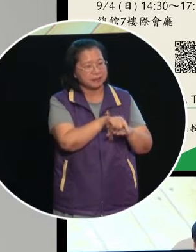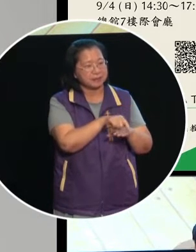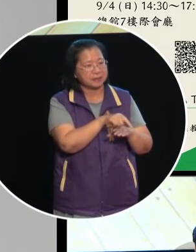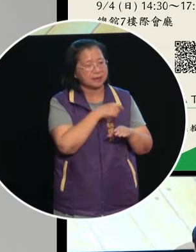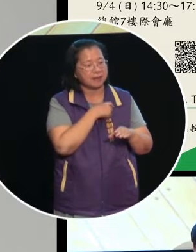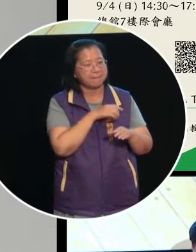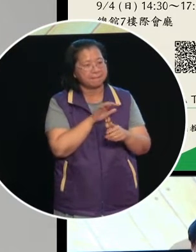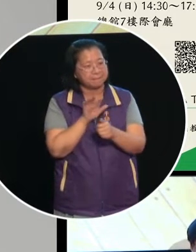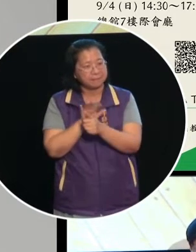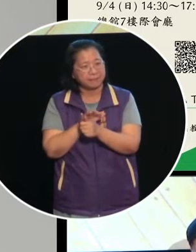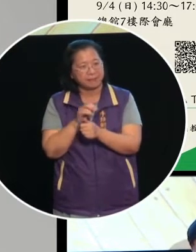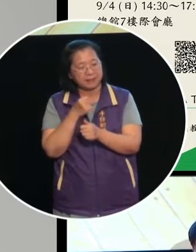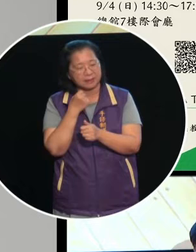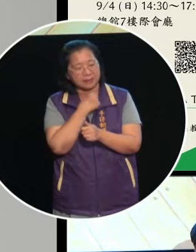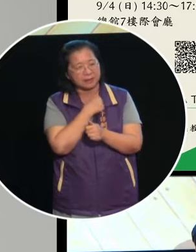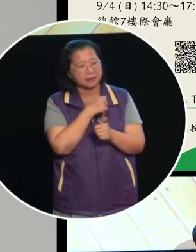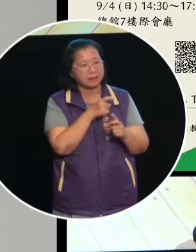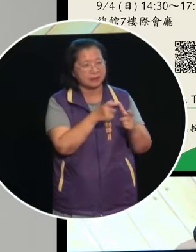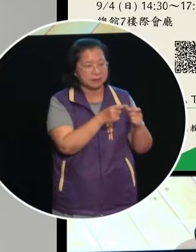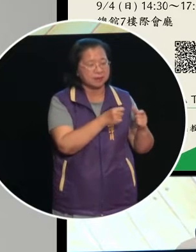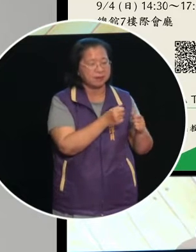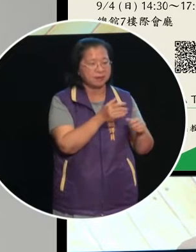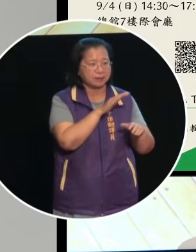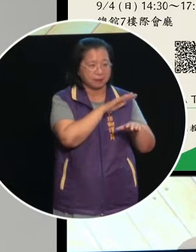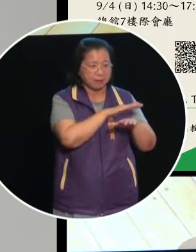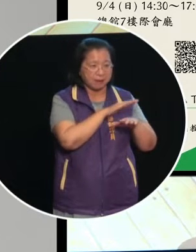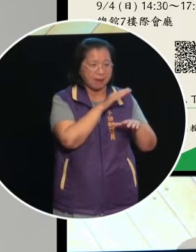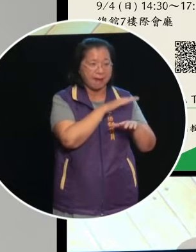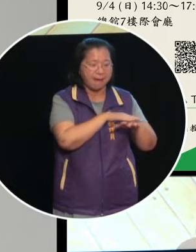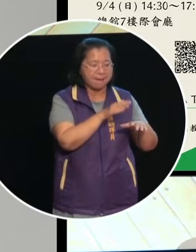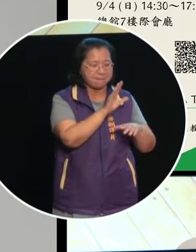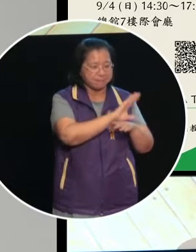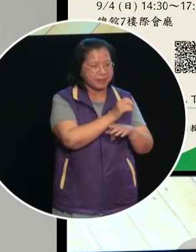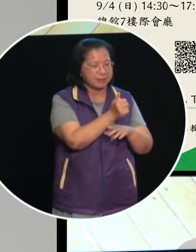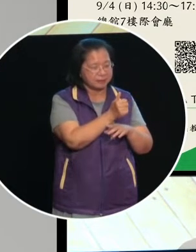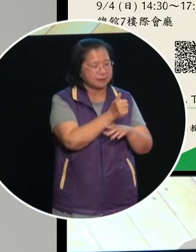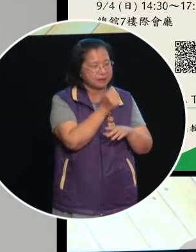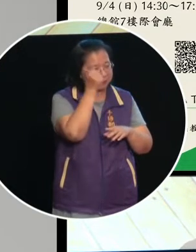湾有李登辉，日本有安倍先生。不过呢，